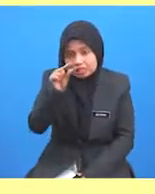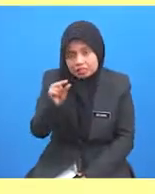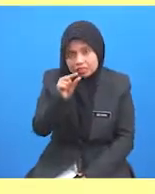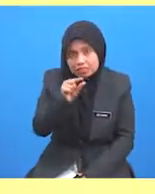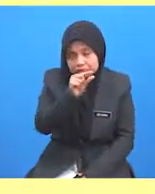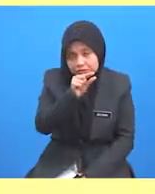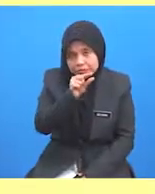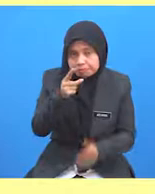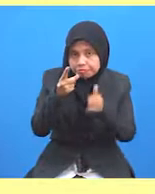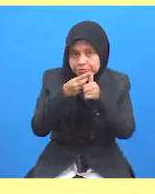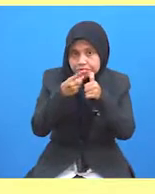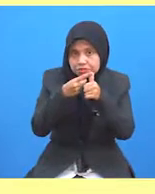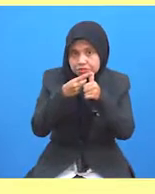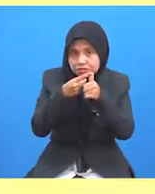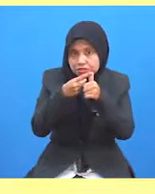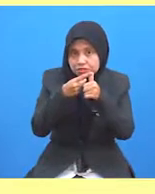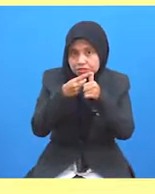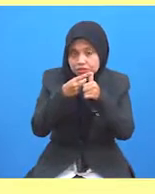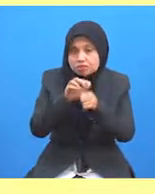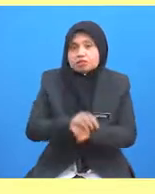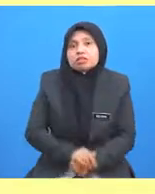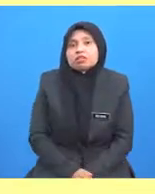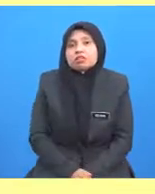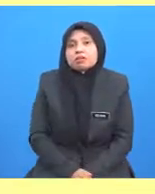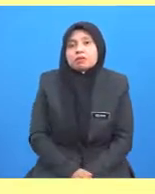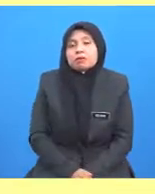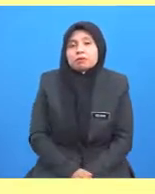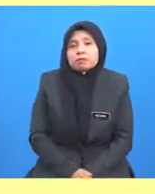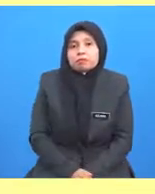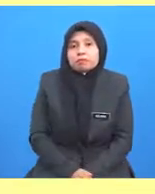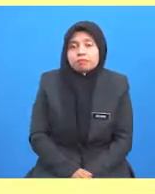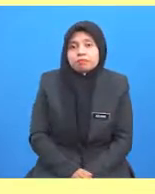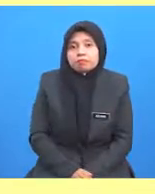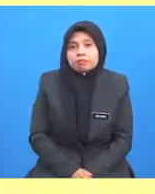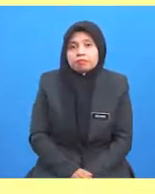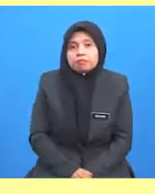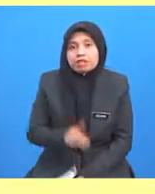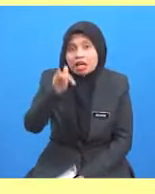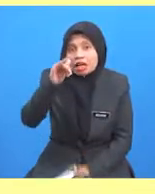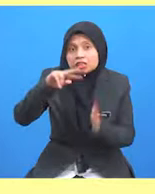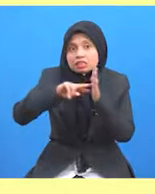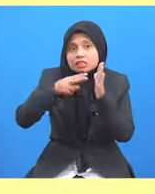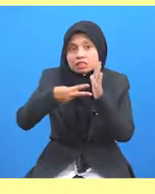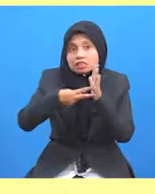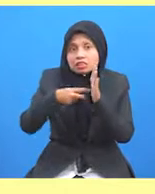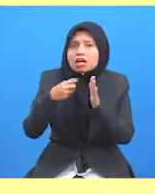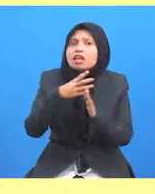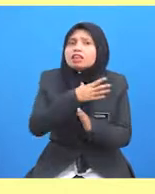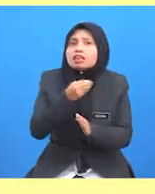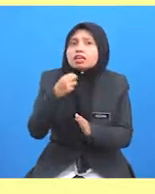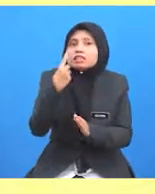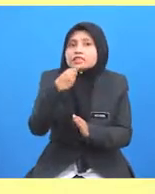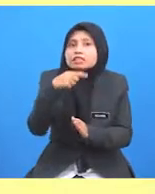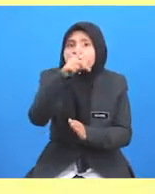syaithanir rajim. Wa man ahsanu qawla. yang bermaksud dan